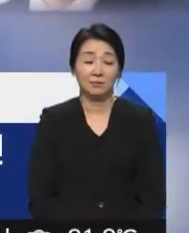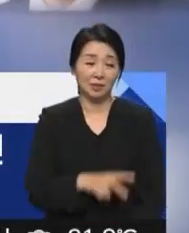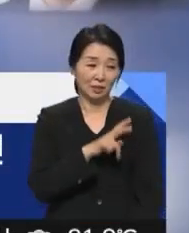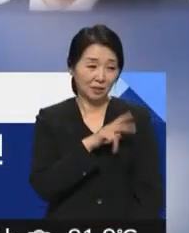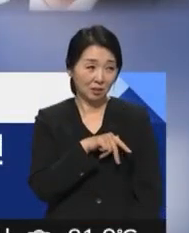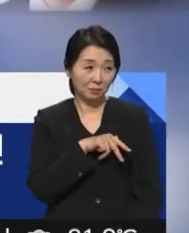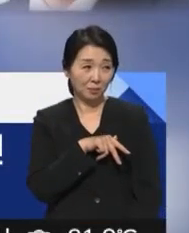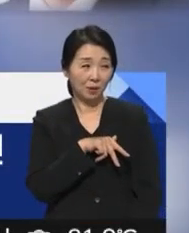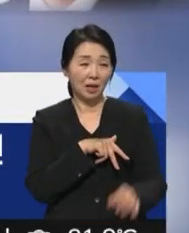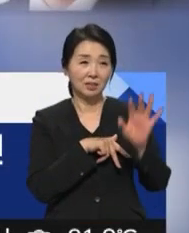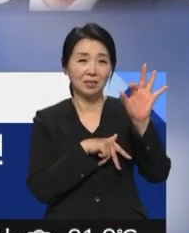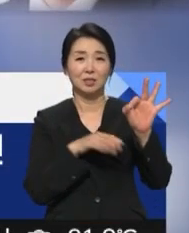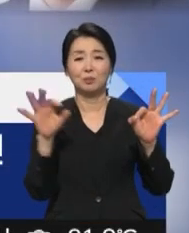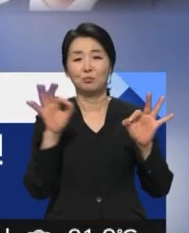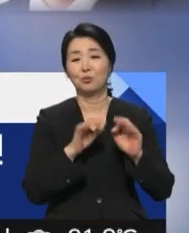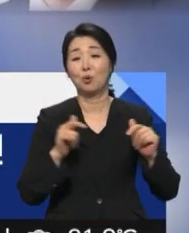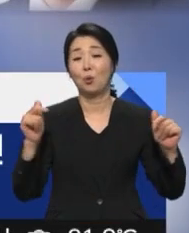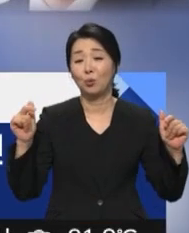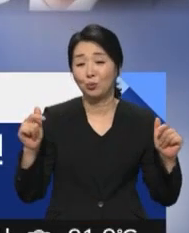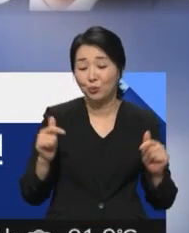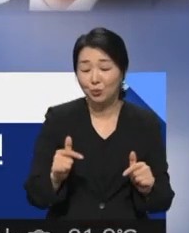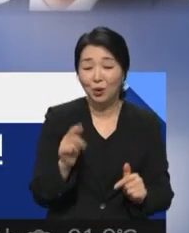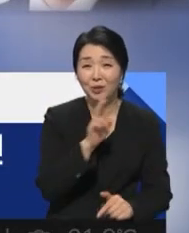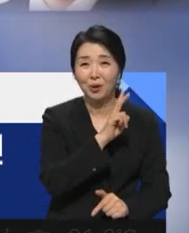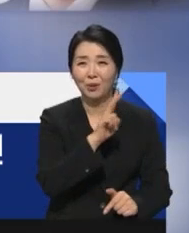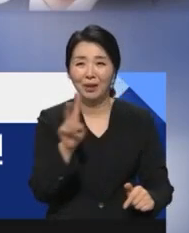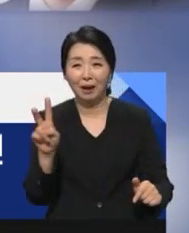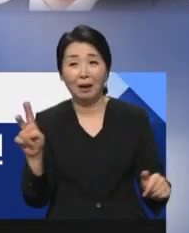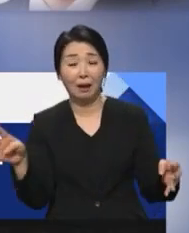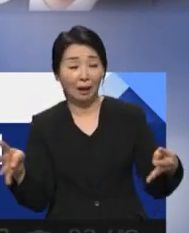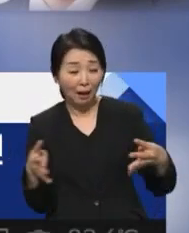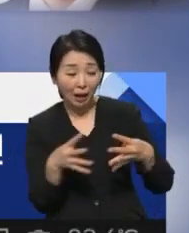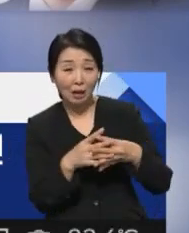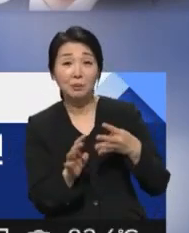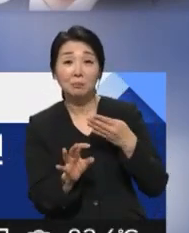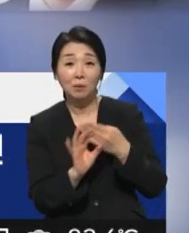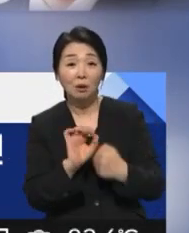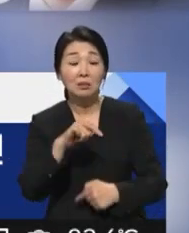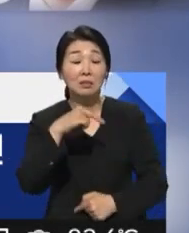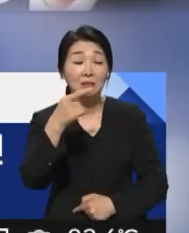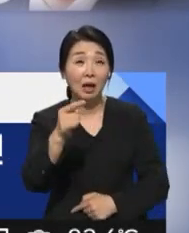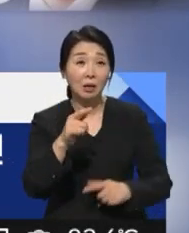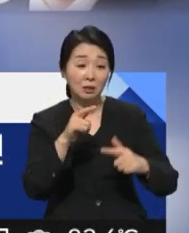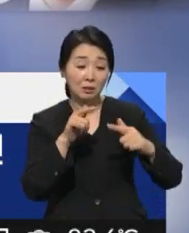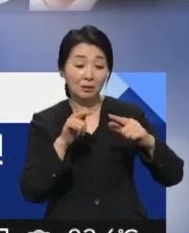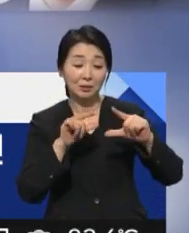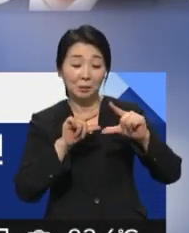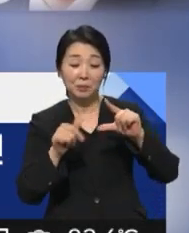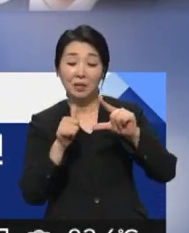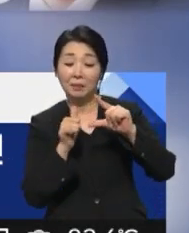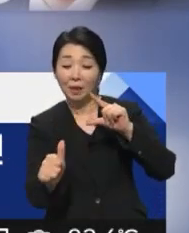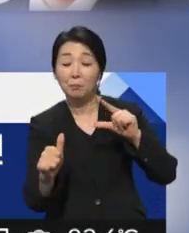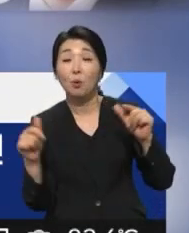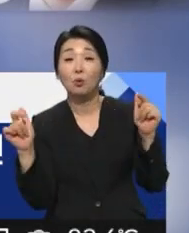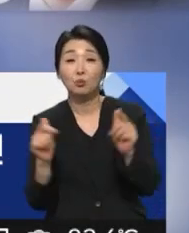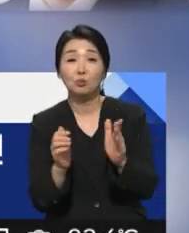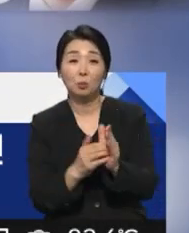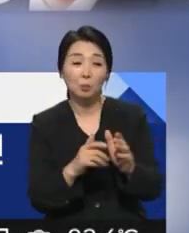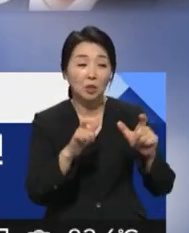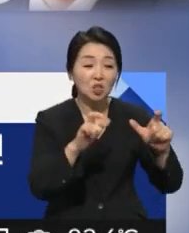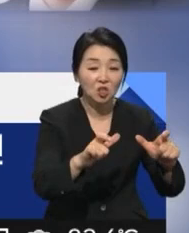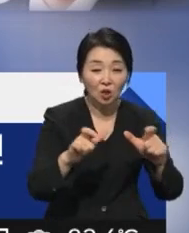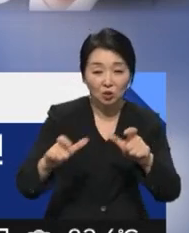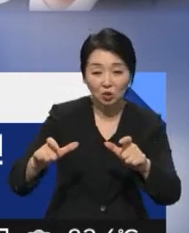정수를 10% 정도 줄이는 거에 대해서 여야가 합의를 진행하게 된다면 그 다음은 비례대표 축소, 그리고 일부 지역구에 대한